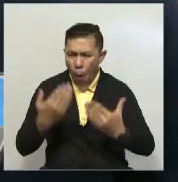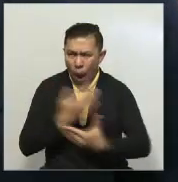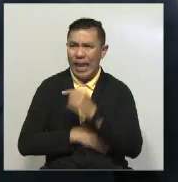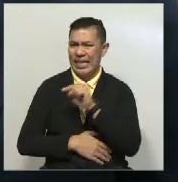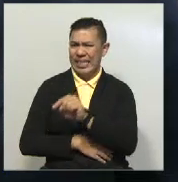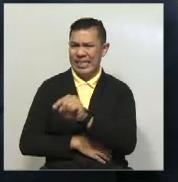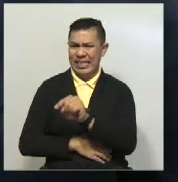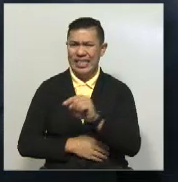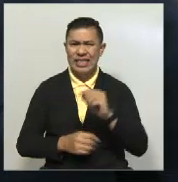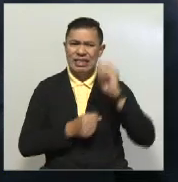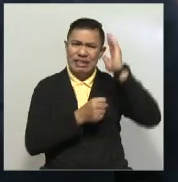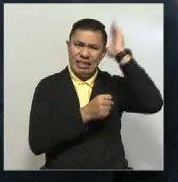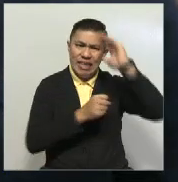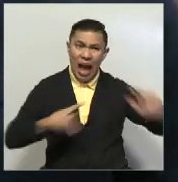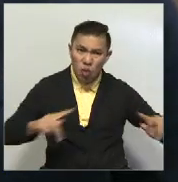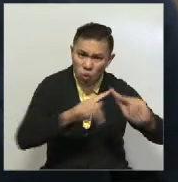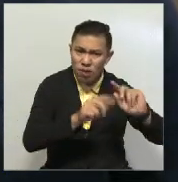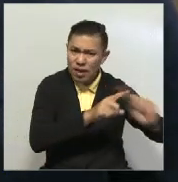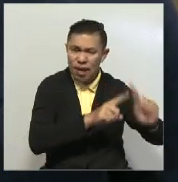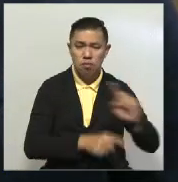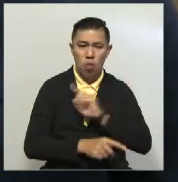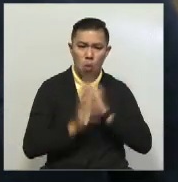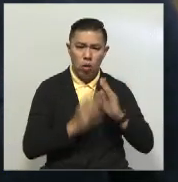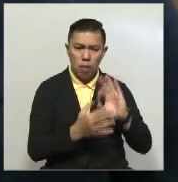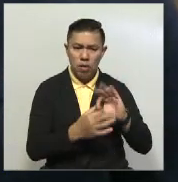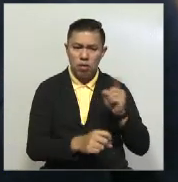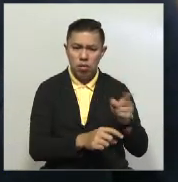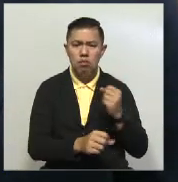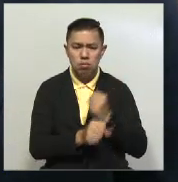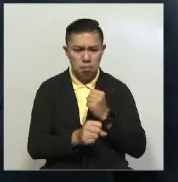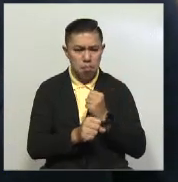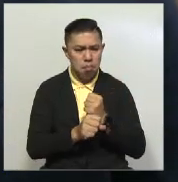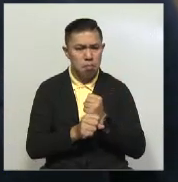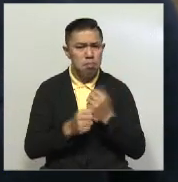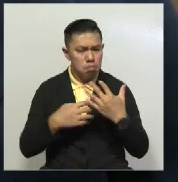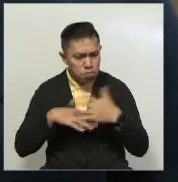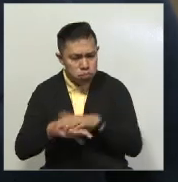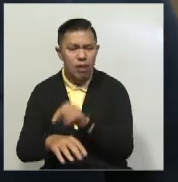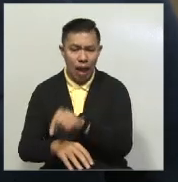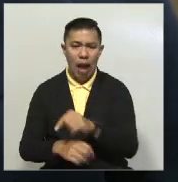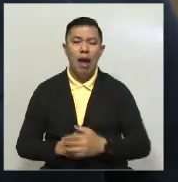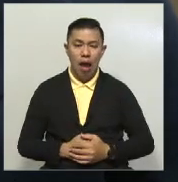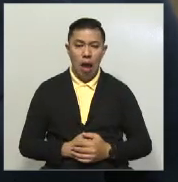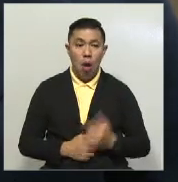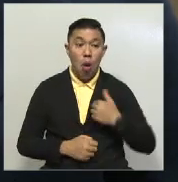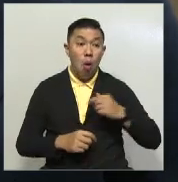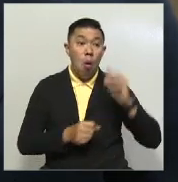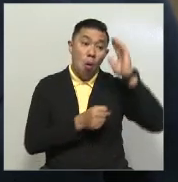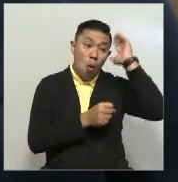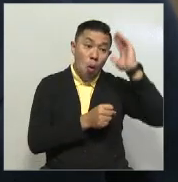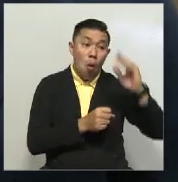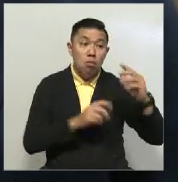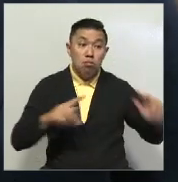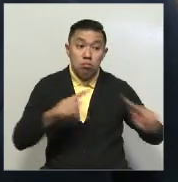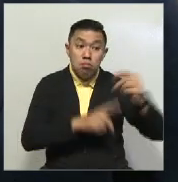ที่ทำให้บรรดาโฆษกกระทรวงและผู้เกี่ยวข้องสามารถใช้บริการได้โฆษกกระทรวงเราก็ไม่ได้คาดคั้นท่านนะว่าท่านจะต้องมา